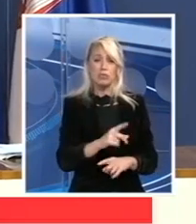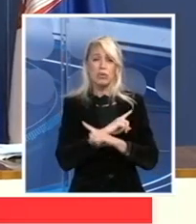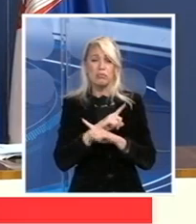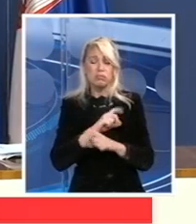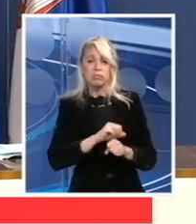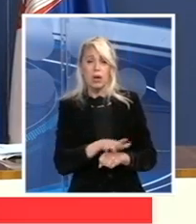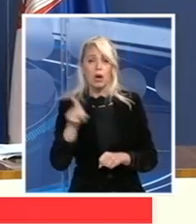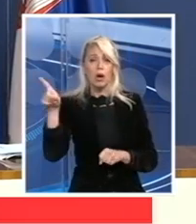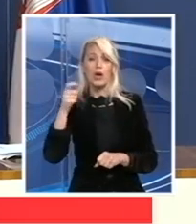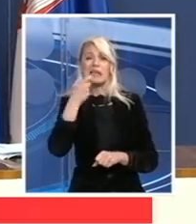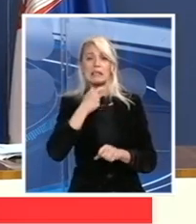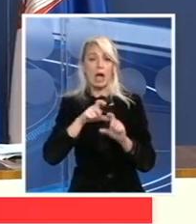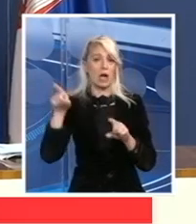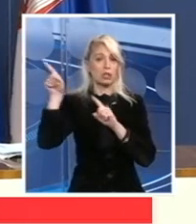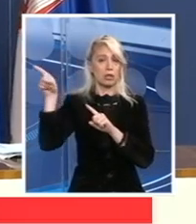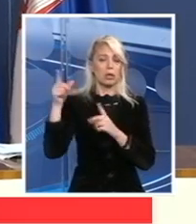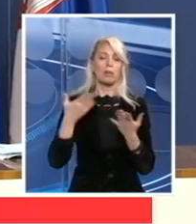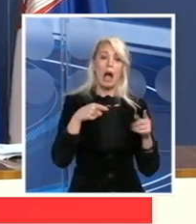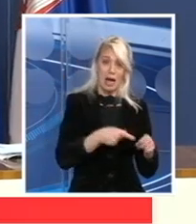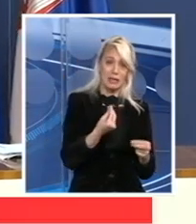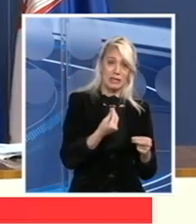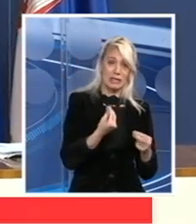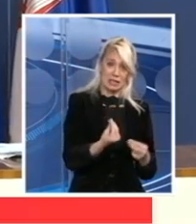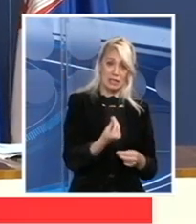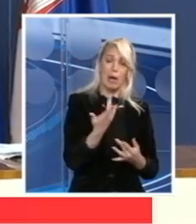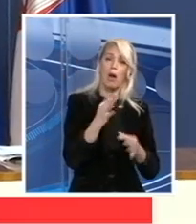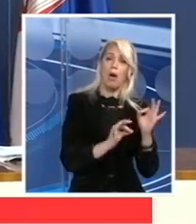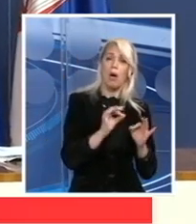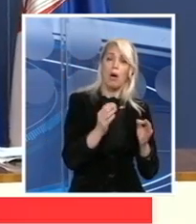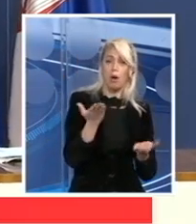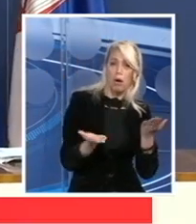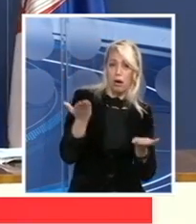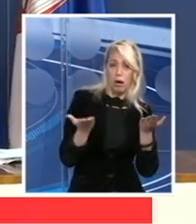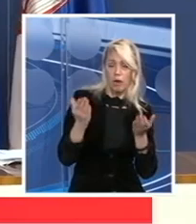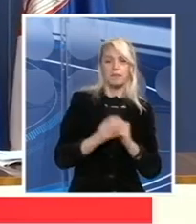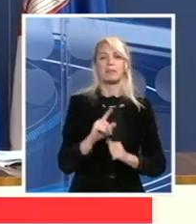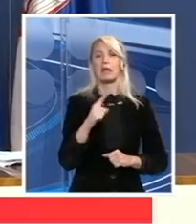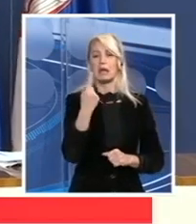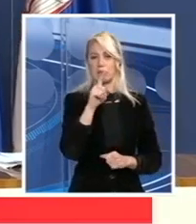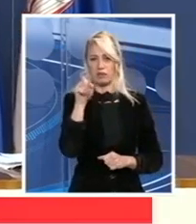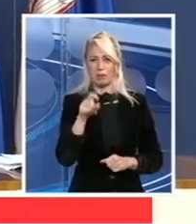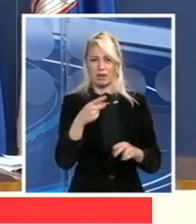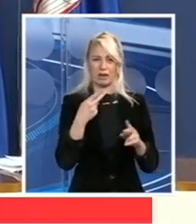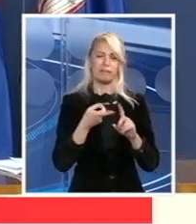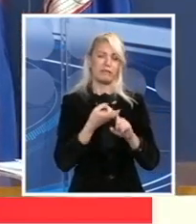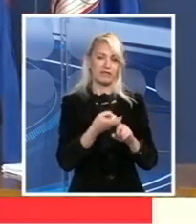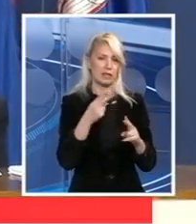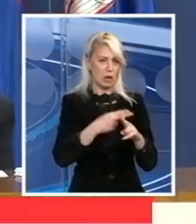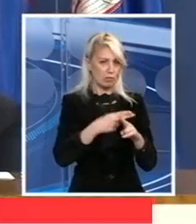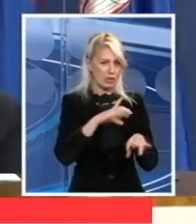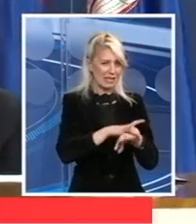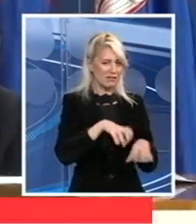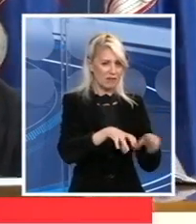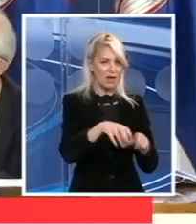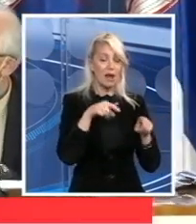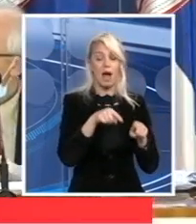je procenat u Srbiji? Hvala. Evo, ako što se tiče prvog pitanja za obolevanje zdravstvenih radnika, on